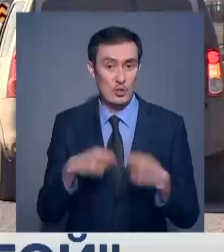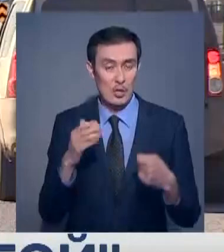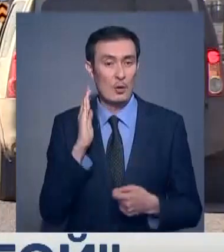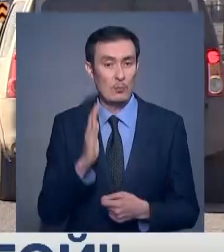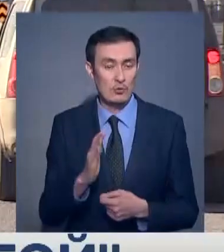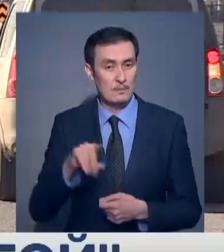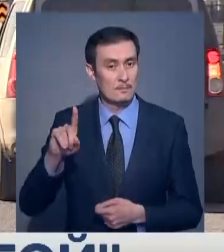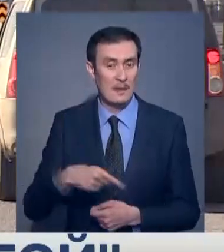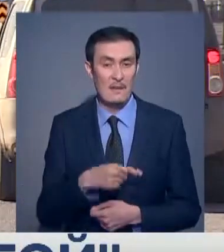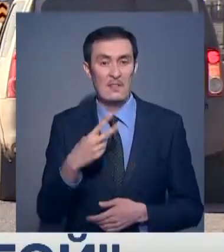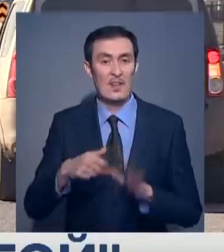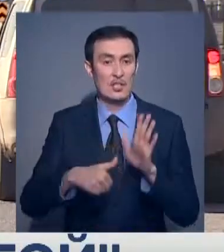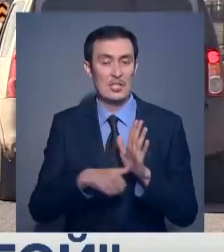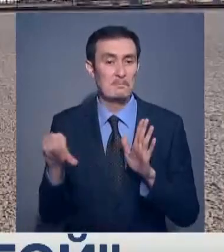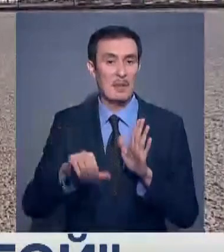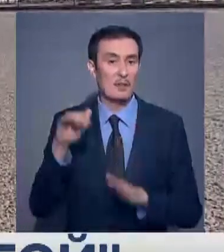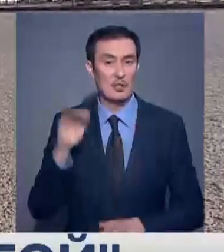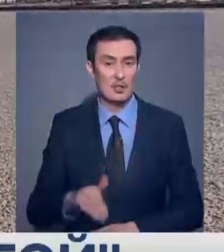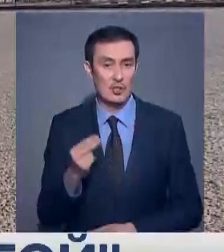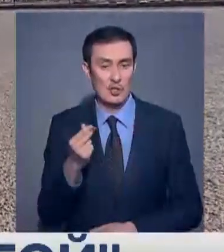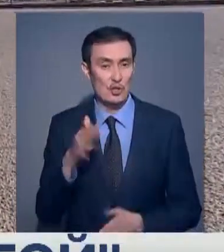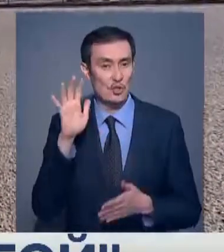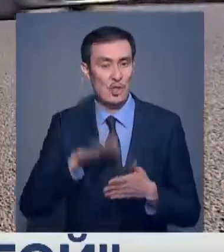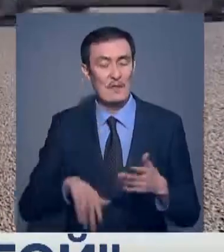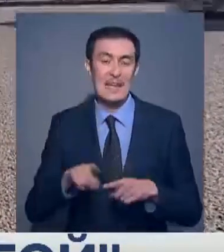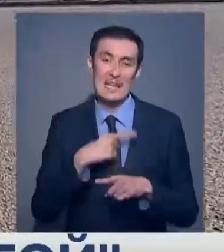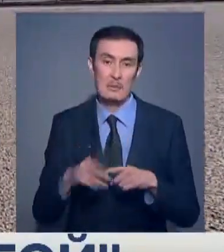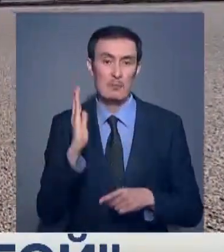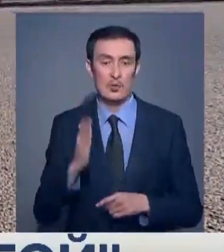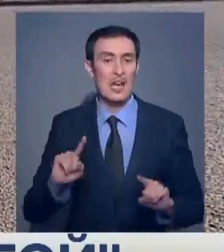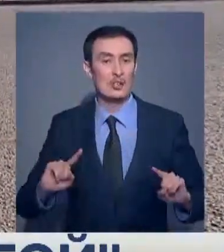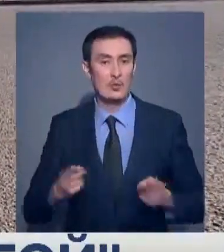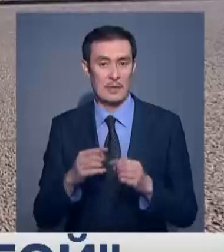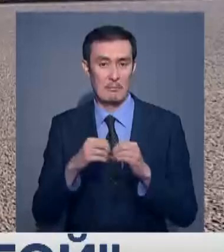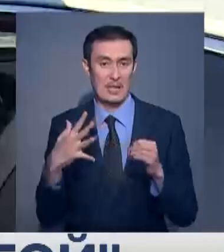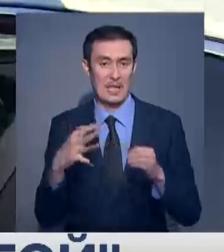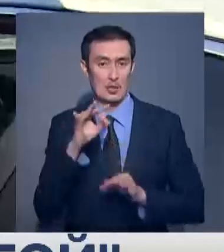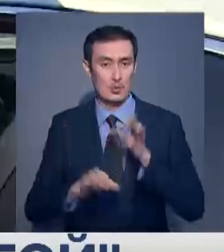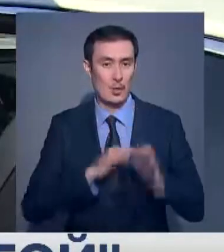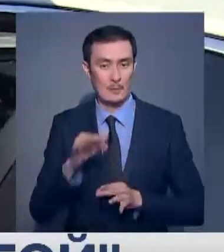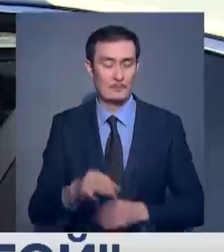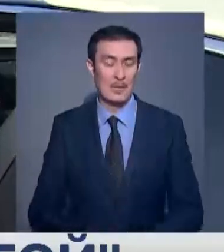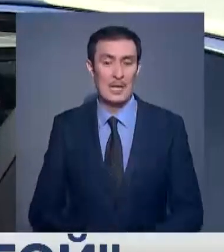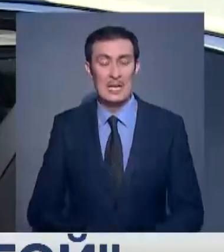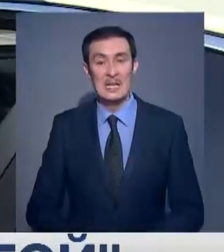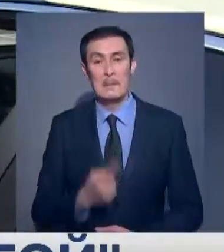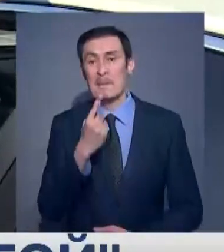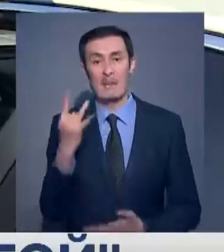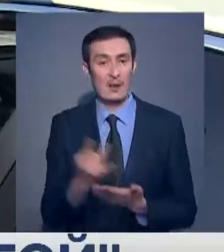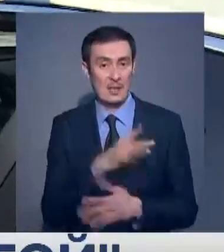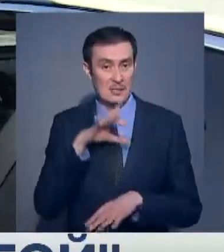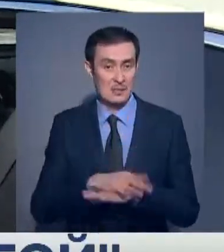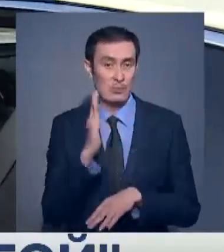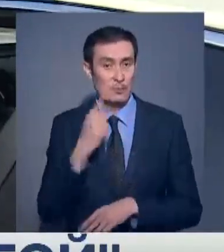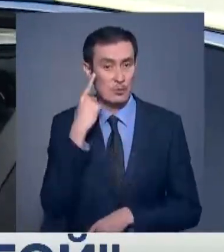ему обойтись в 26,5 тысяч тенге, либо его арестуют на 15 суток. С первого раза предупреждаем, у него